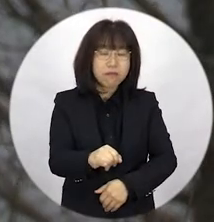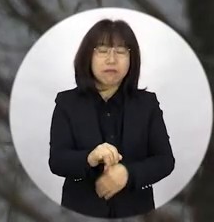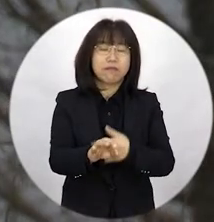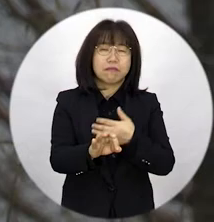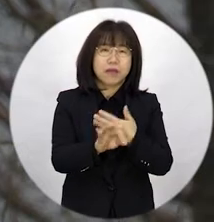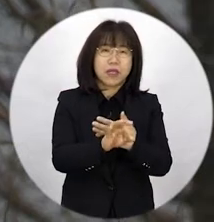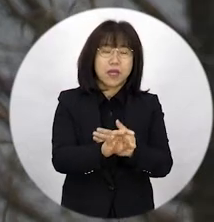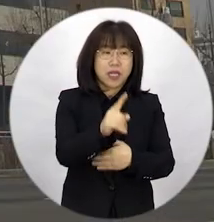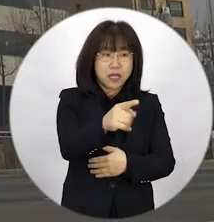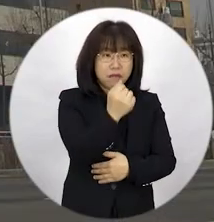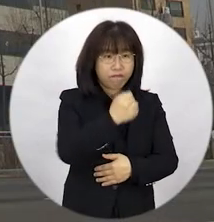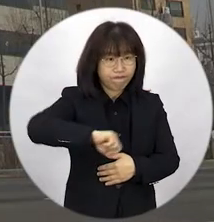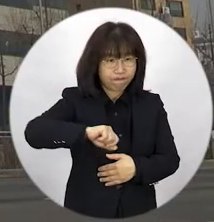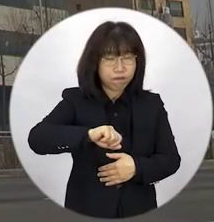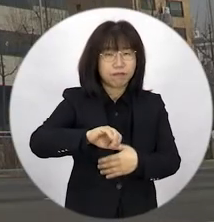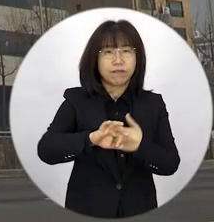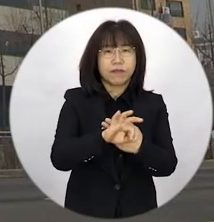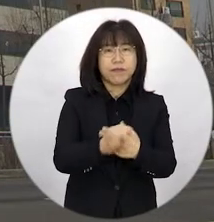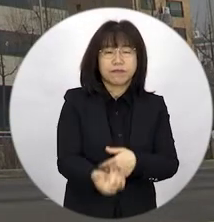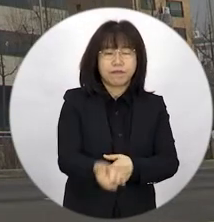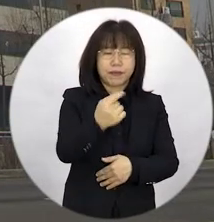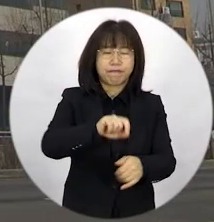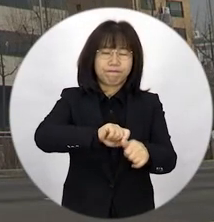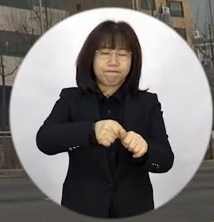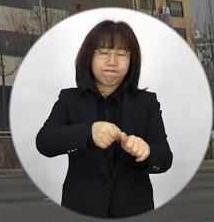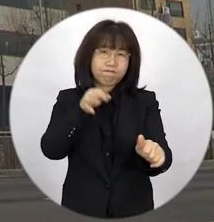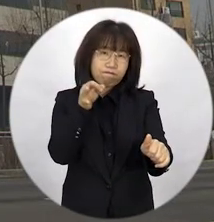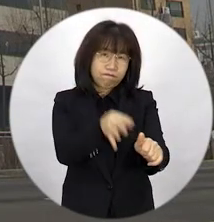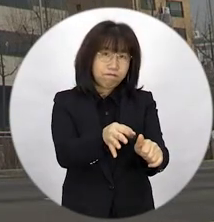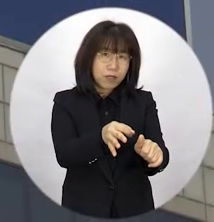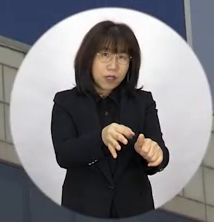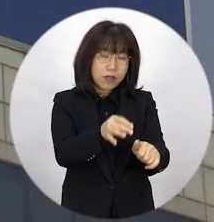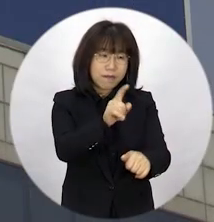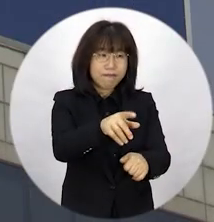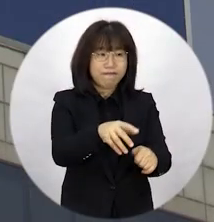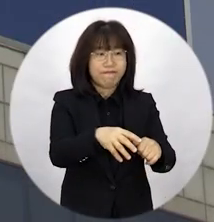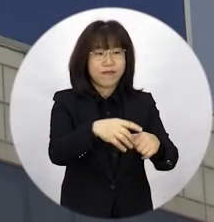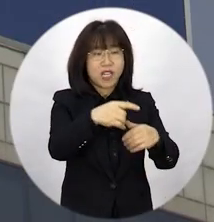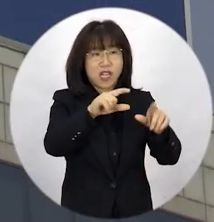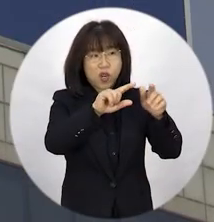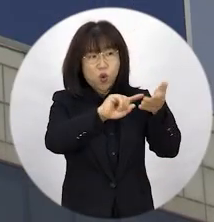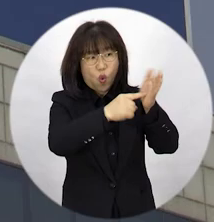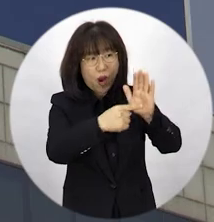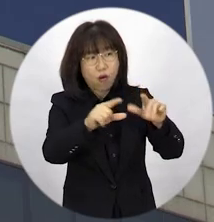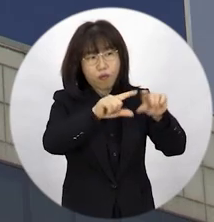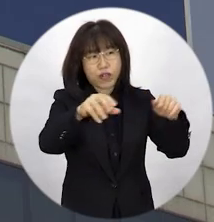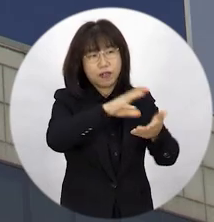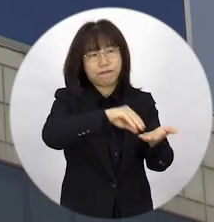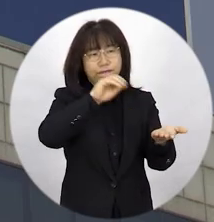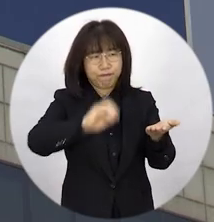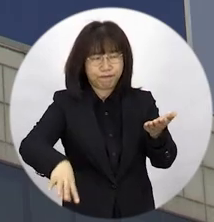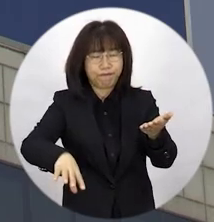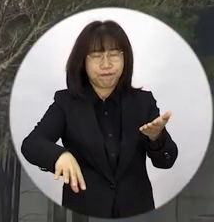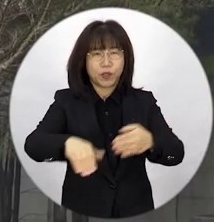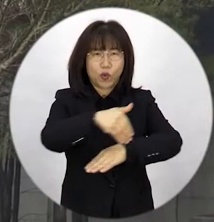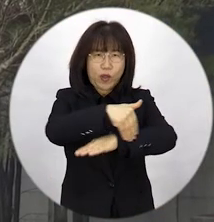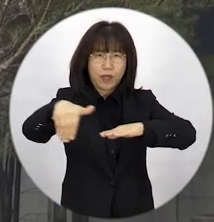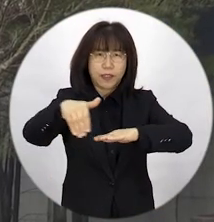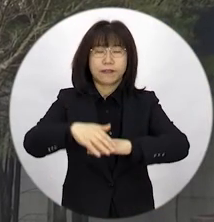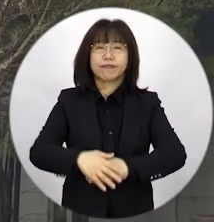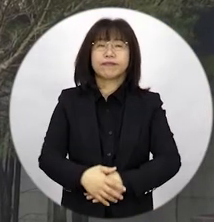에는 시정명령 후 이를 이행하지 않으면 이행강제금 부과 및 광고물 제거 조치 등을 취할 예정입니다